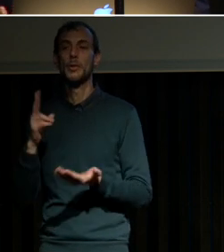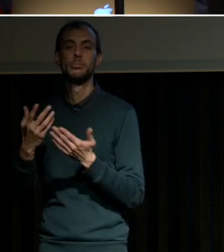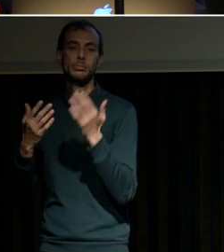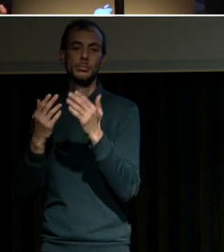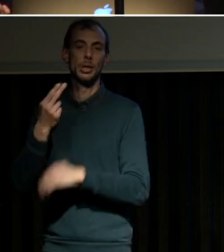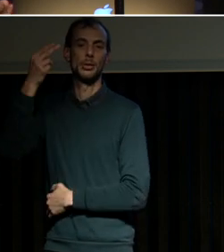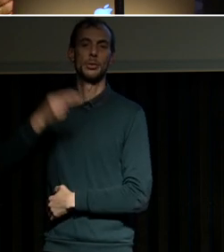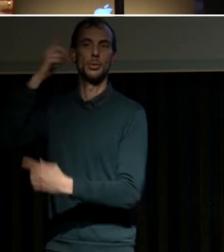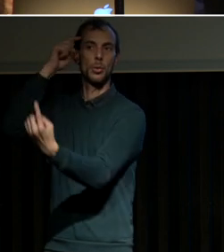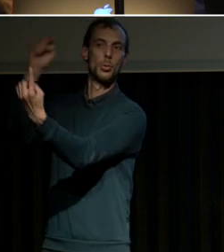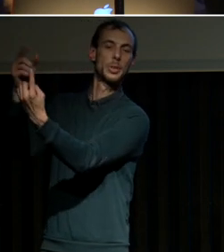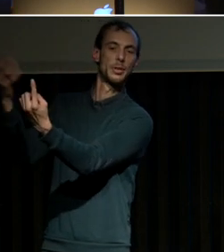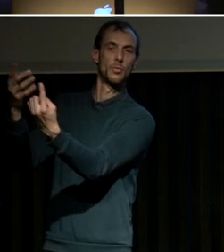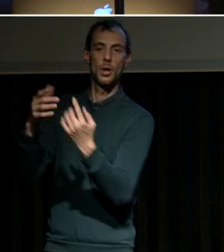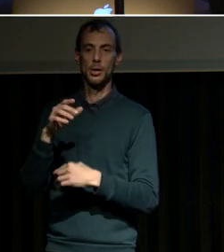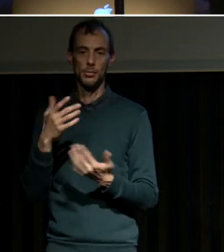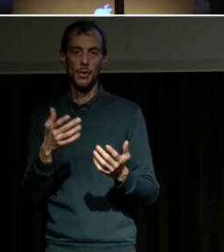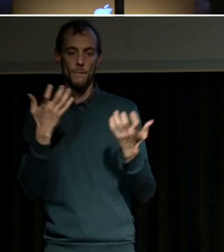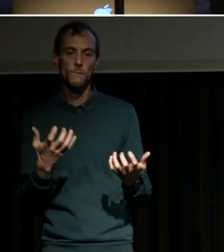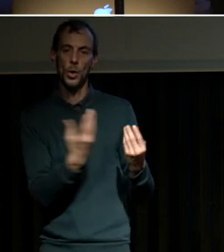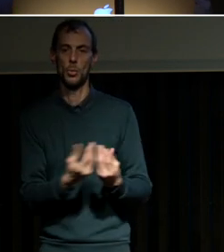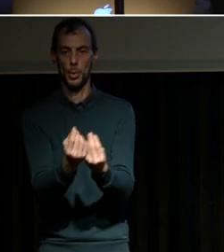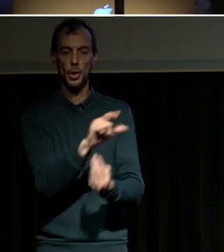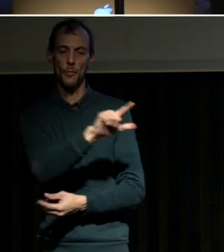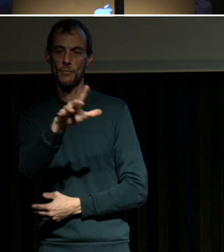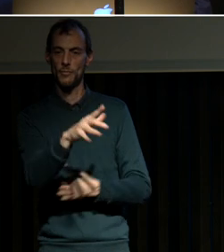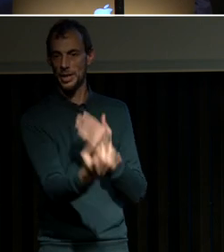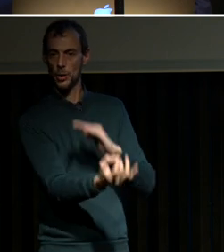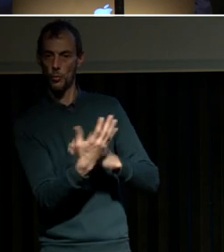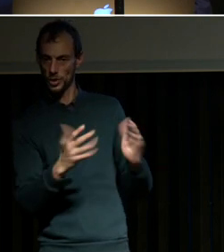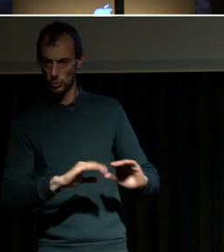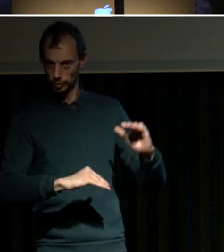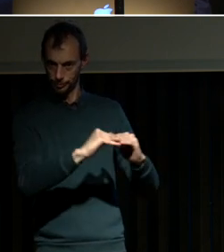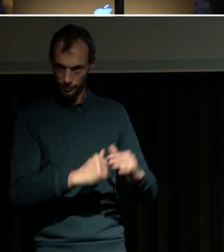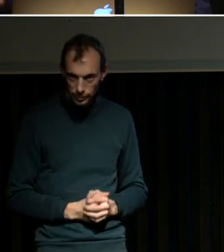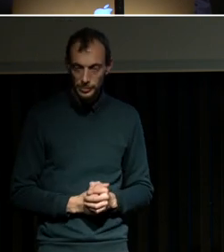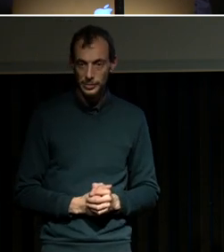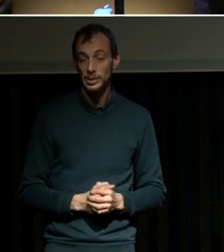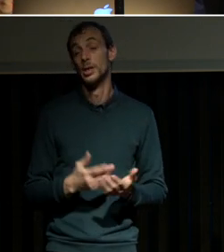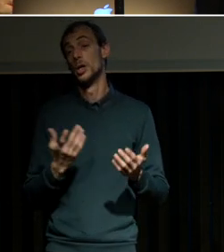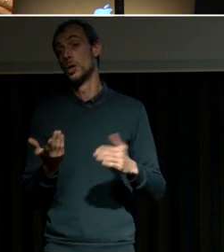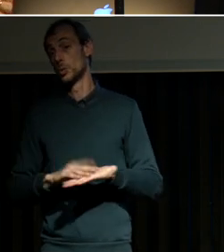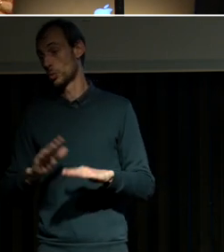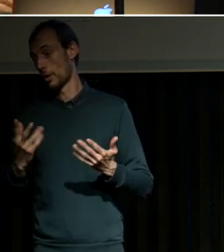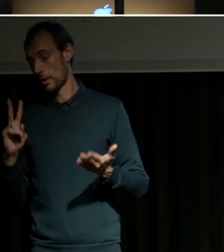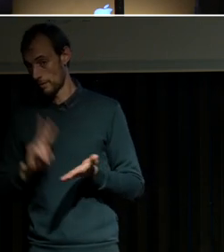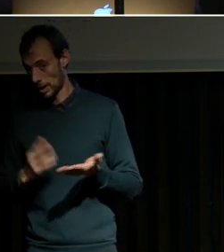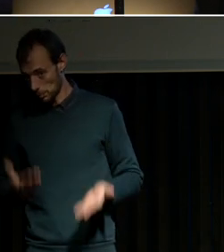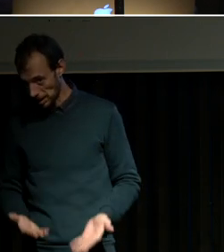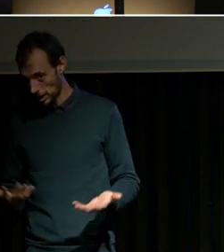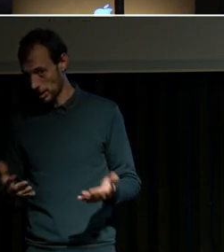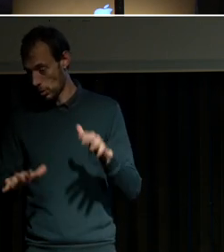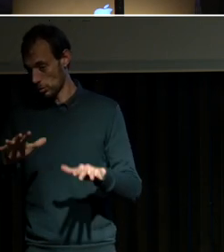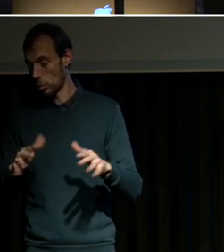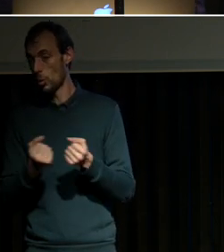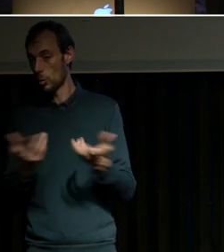c'est 25% d'opposition au prélèvement d'organes. La moyenne nationale, elle est de 33%. Donc on est en dessous de la moyenne nationale. Donc on